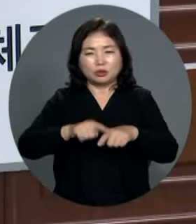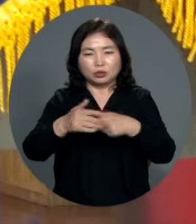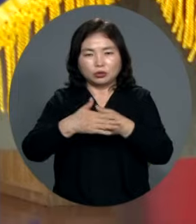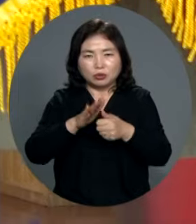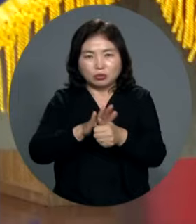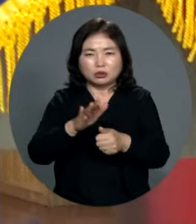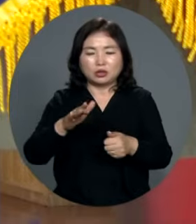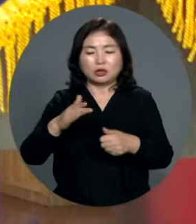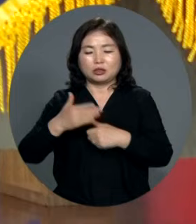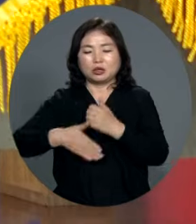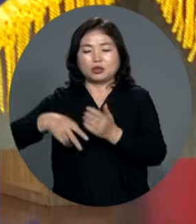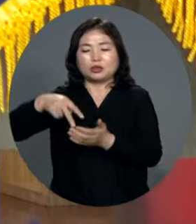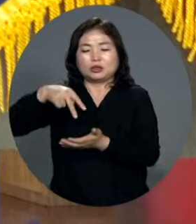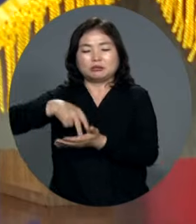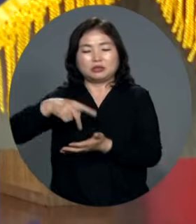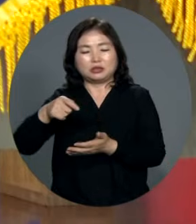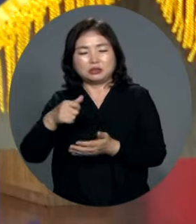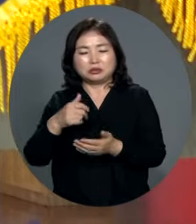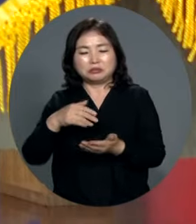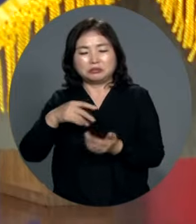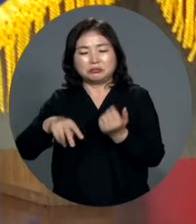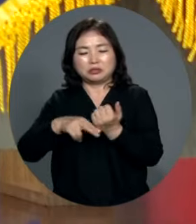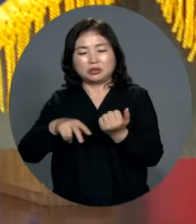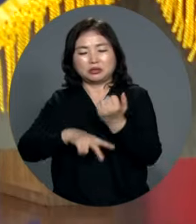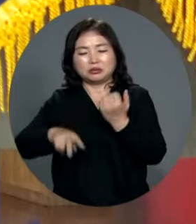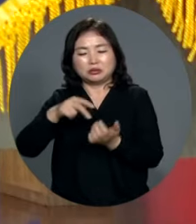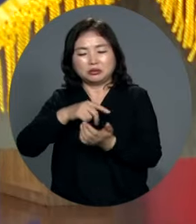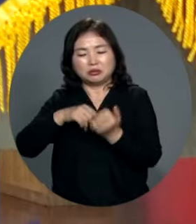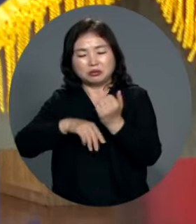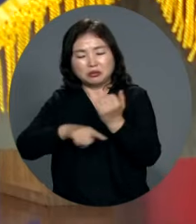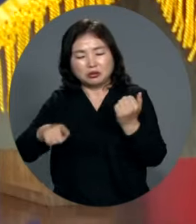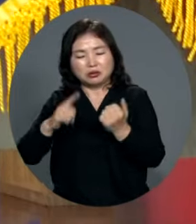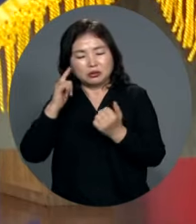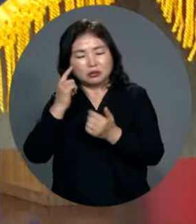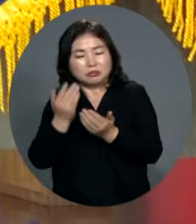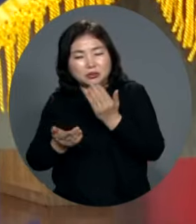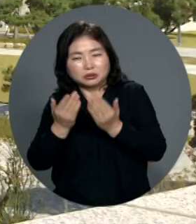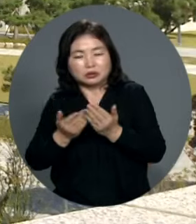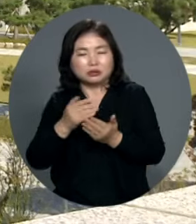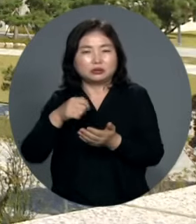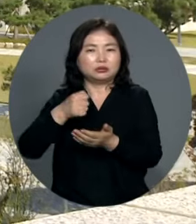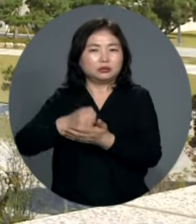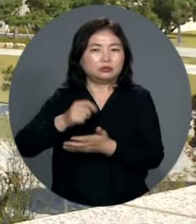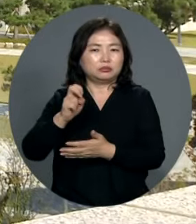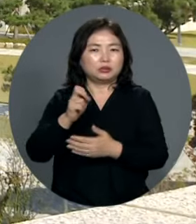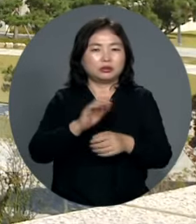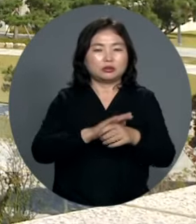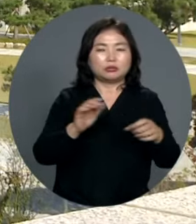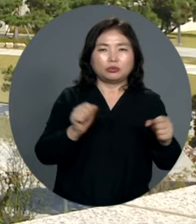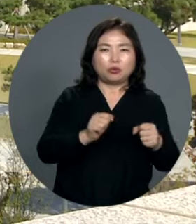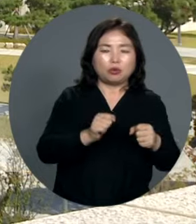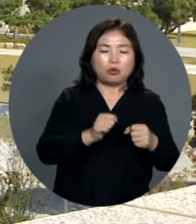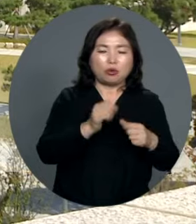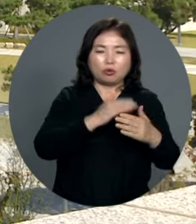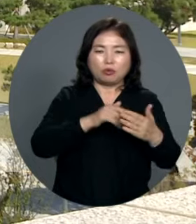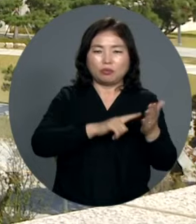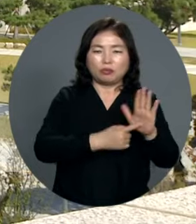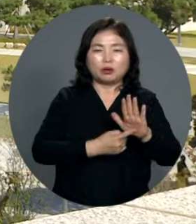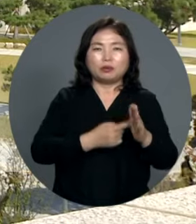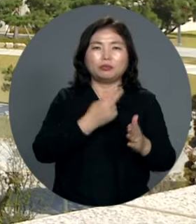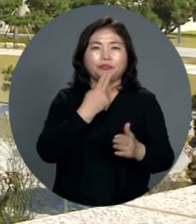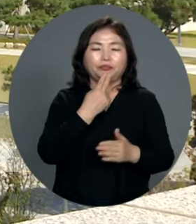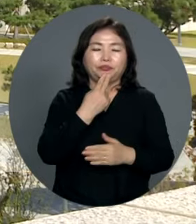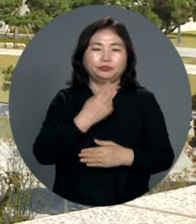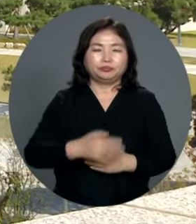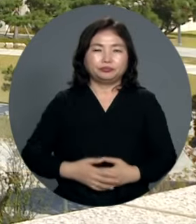대구시의 자체 판단과 기준이 더 중요하다는 점을 표명한 것으로 됩니다 이에 대해 경상북도는 공식적인 입장을 내놓지